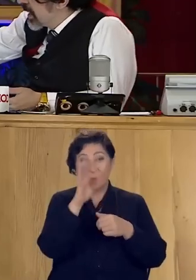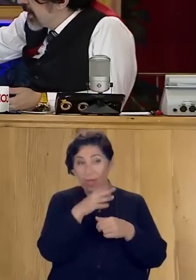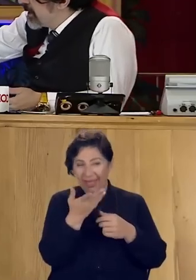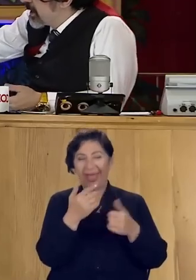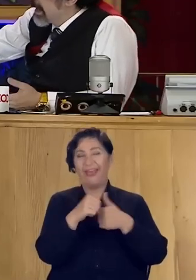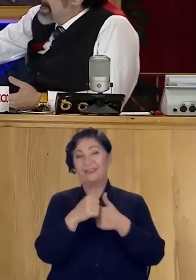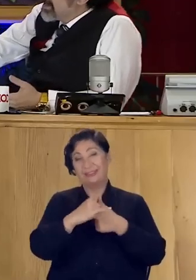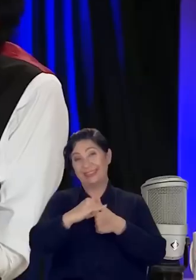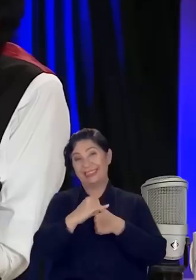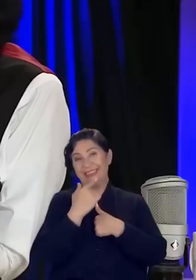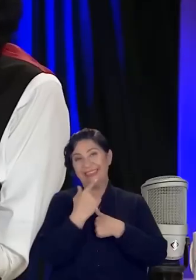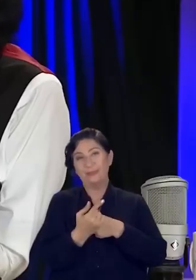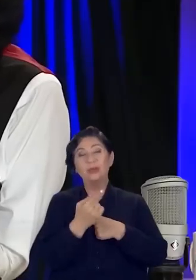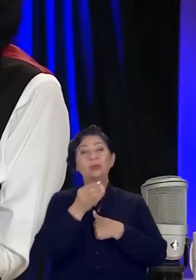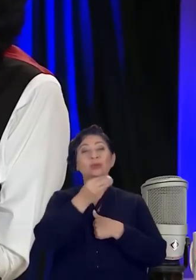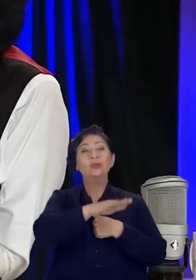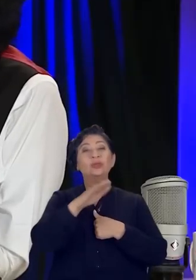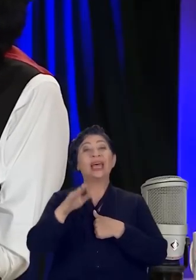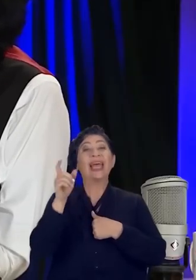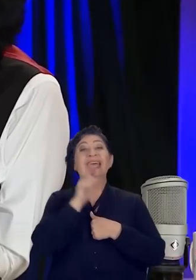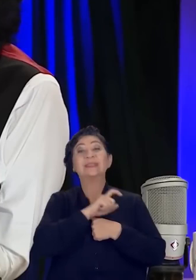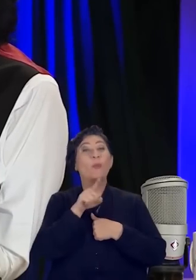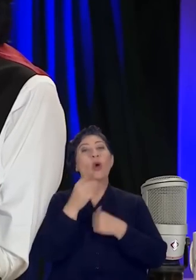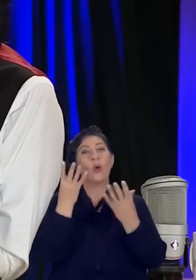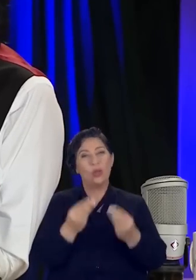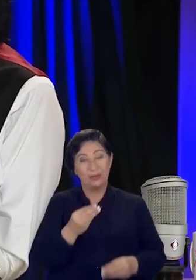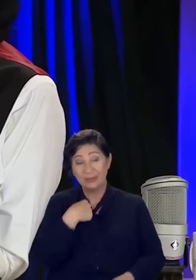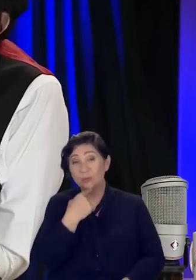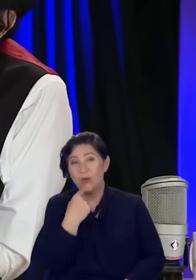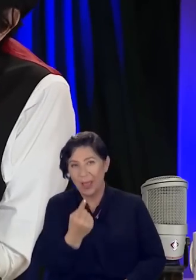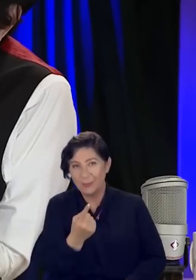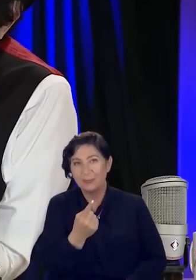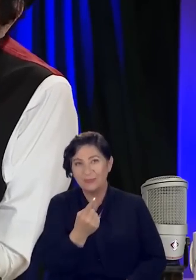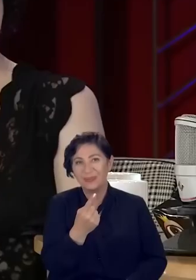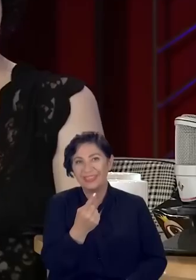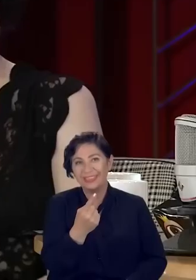Ondan sonraki evlilik. Çocuklar yanlışlıkla böyle yapılıyor, bak sana söyleyeyim.